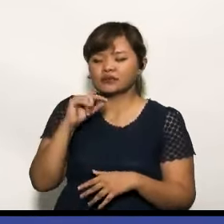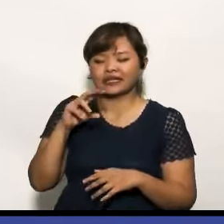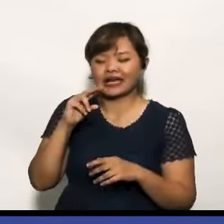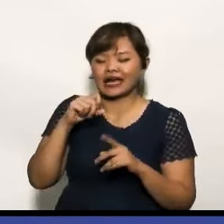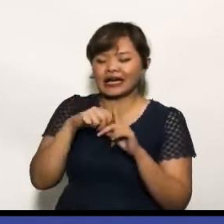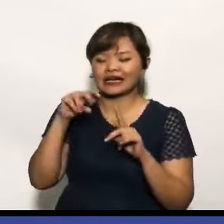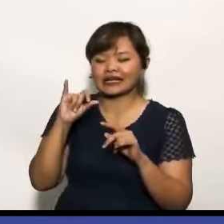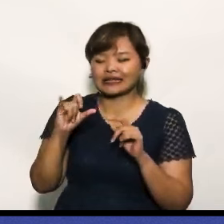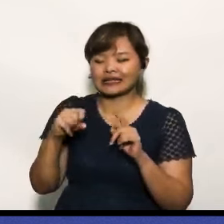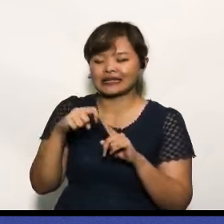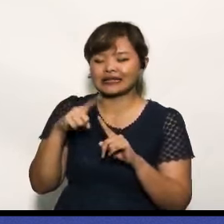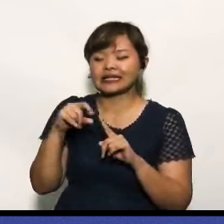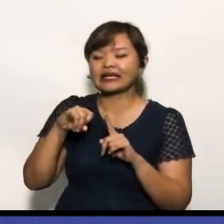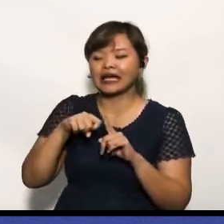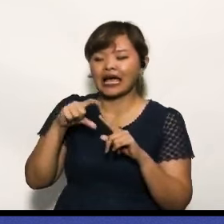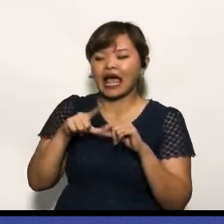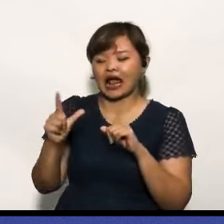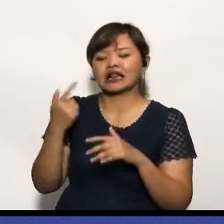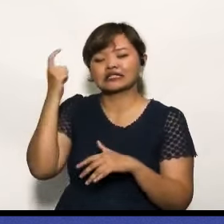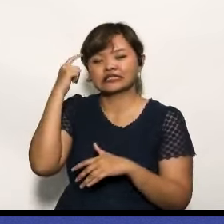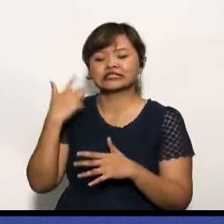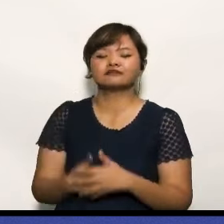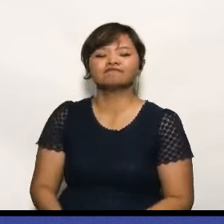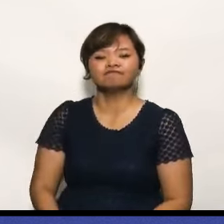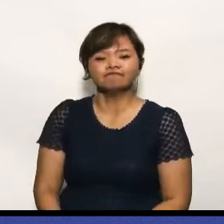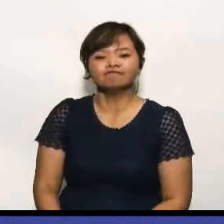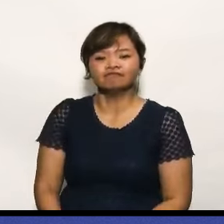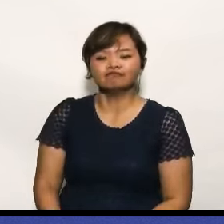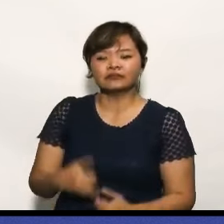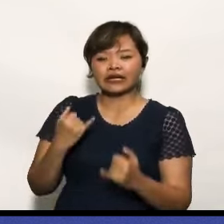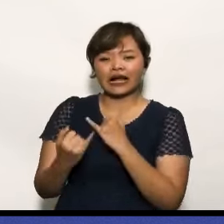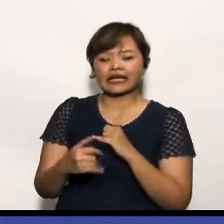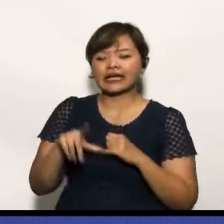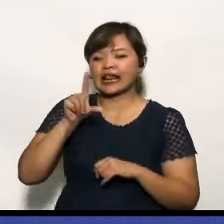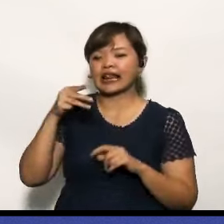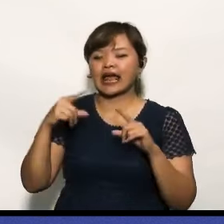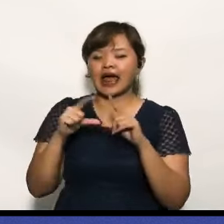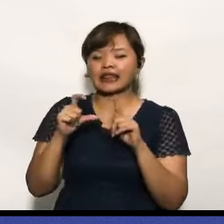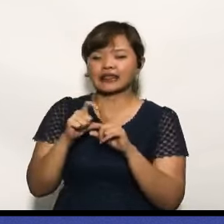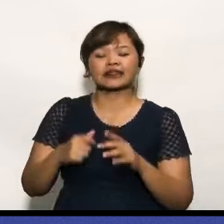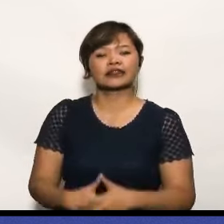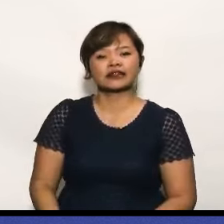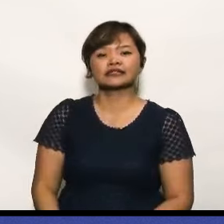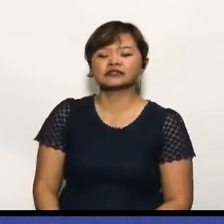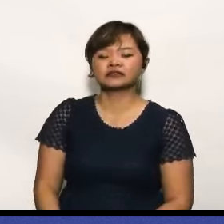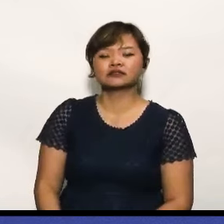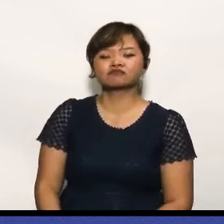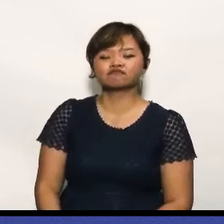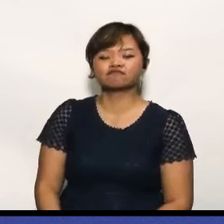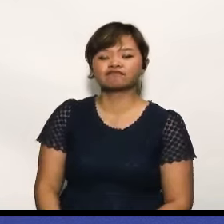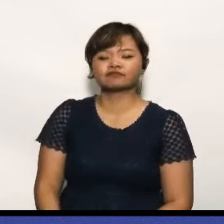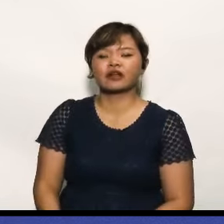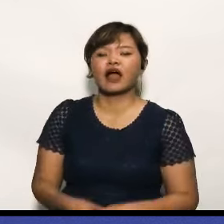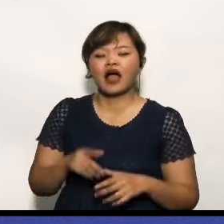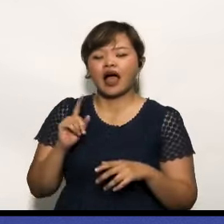Kemudian yang berikutnya, come, grow, serve. Yang terakhir adalah lead. 2 Timotius 2, apa yang telah engkau dengar